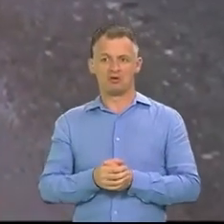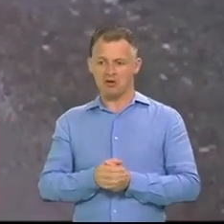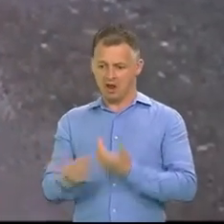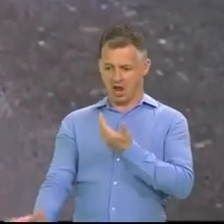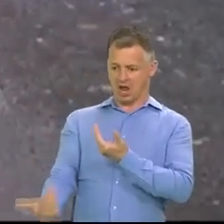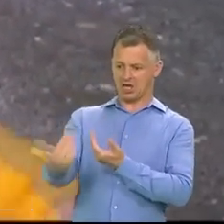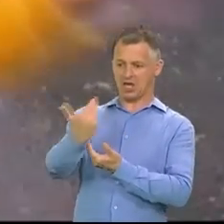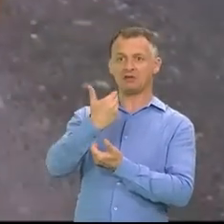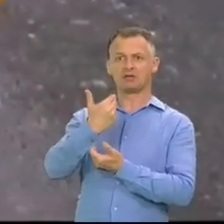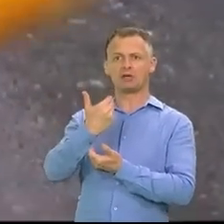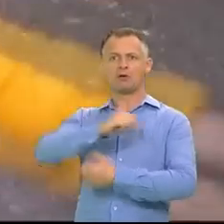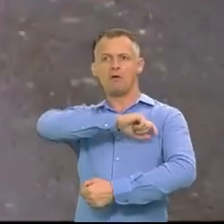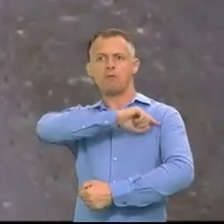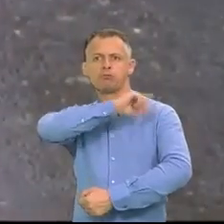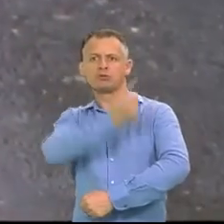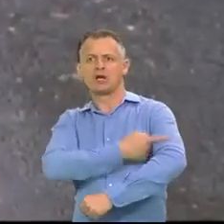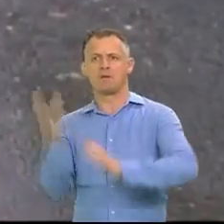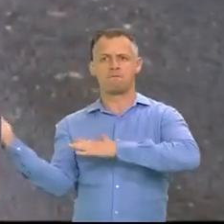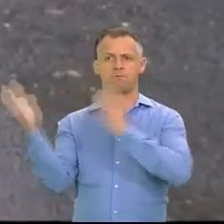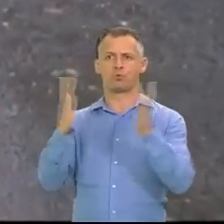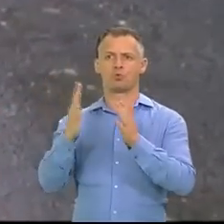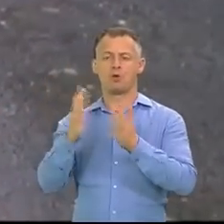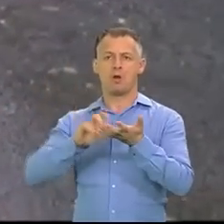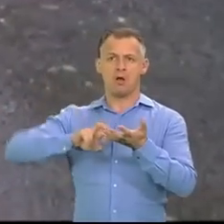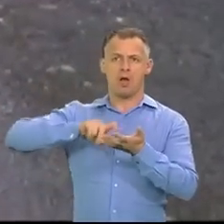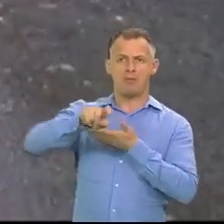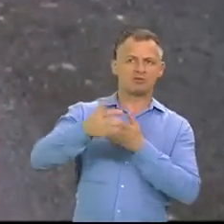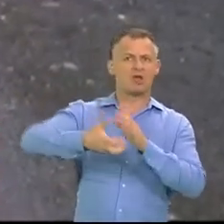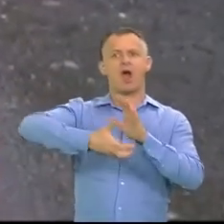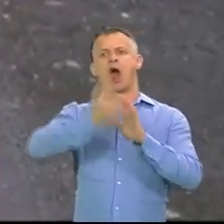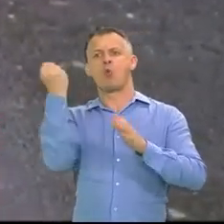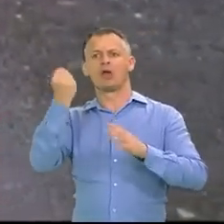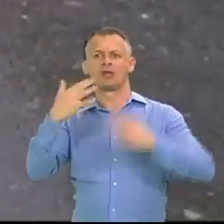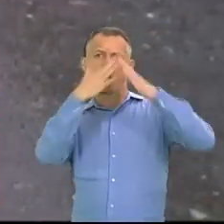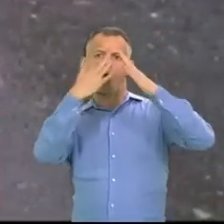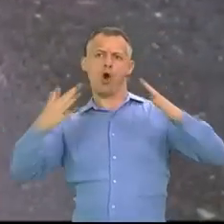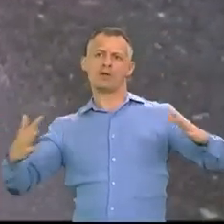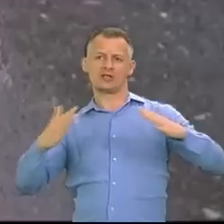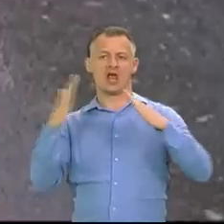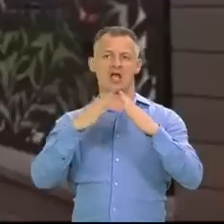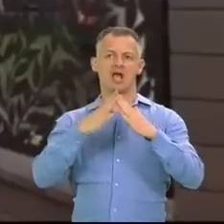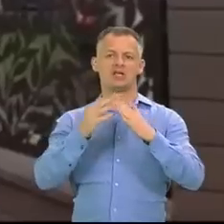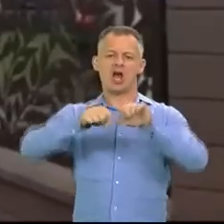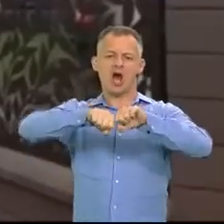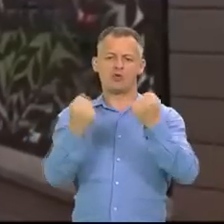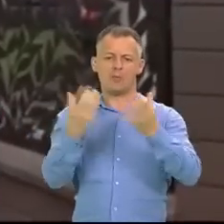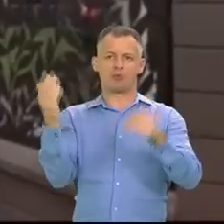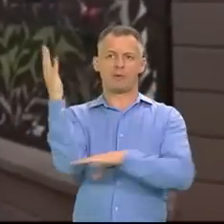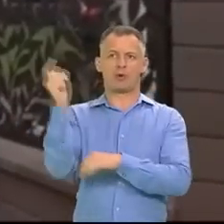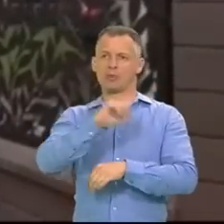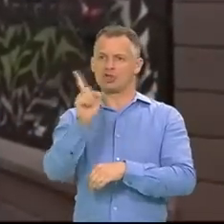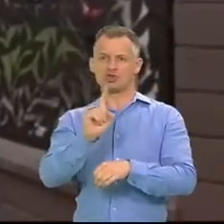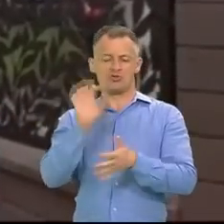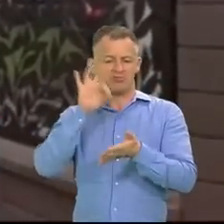intrat orubnucul, a plecat mai departe, ne-a dezvălit casa, ne-a rupt acolo mai mulți pom. Niciodată n-am văzut așa